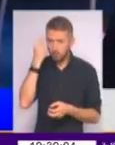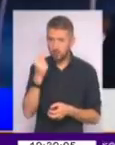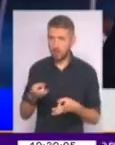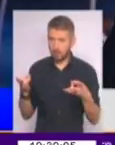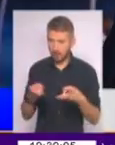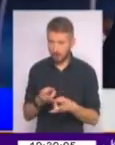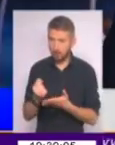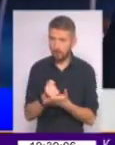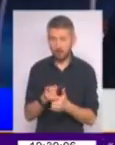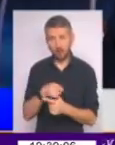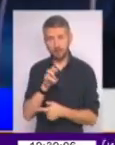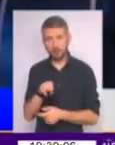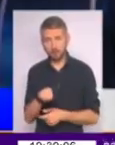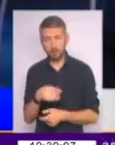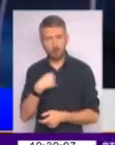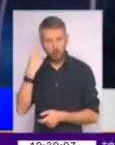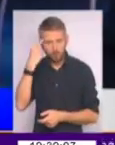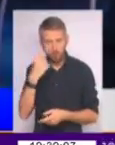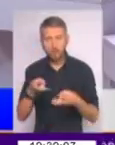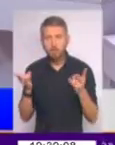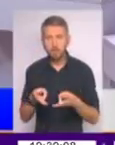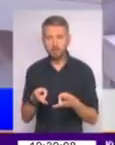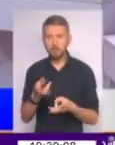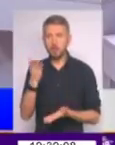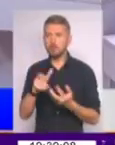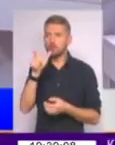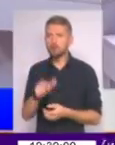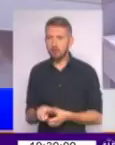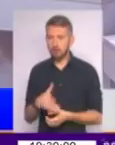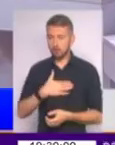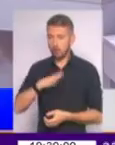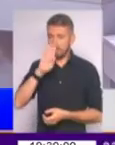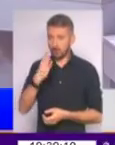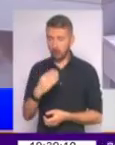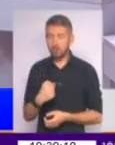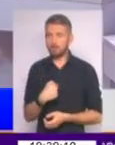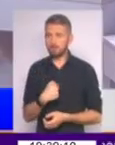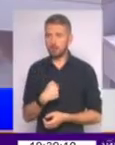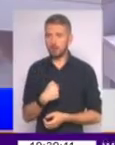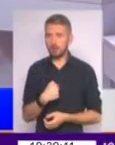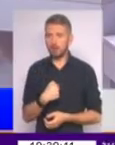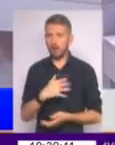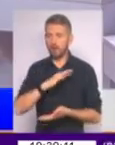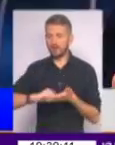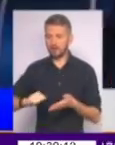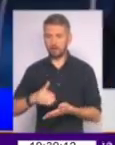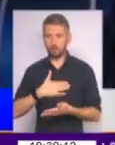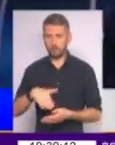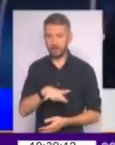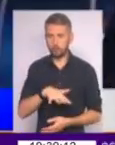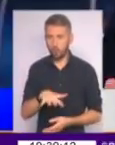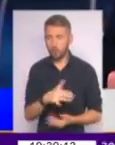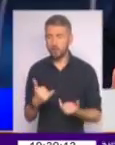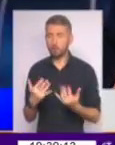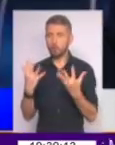необходима виза или нет? Я думаю, необходима. Если человек мой враг, и мне аннексировал территорию, до